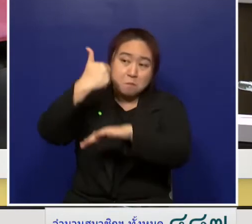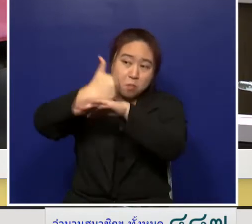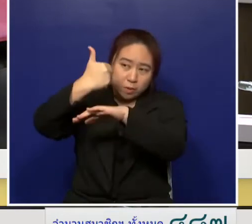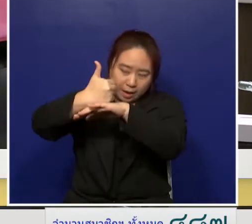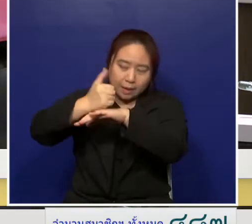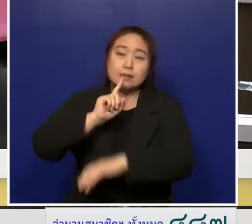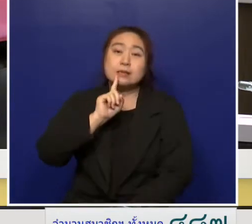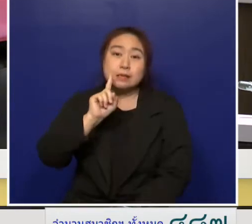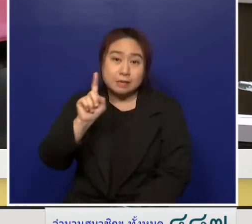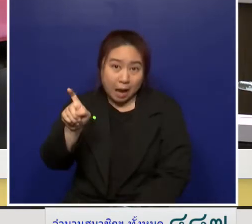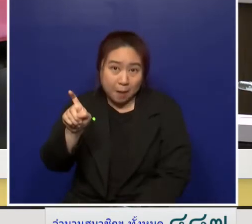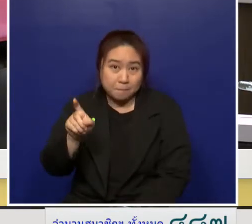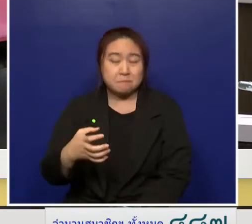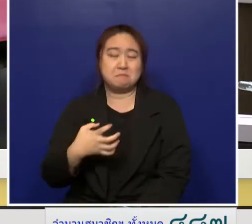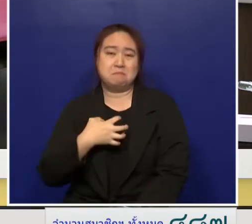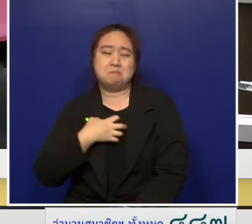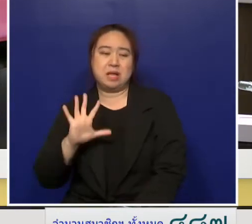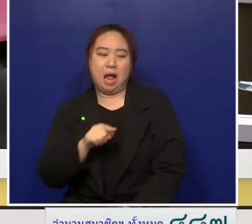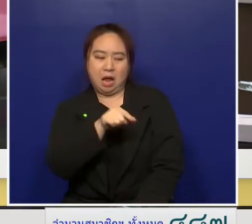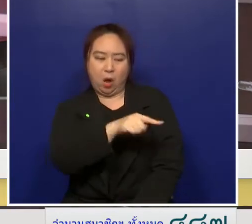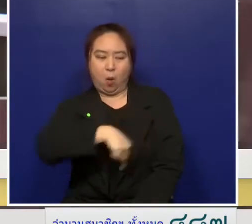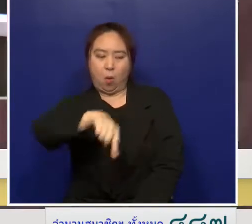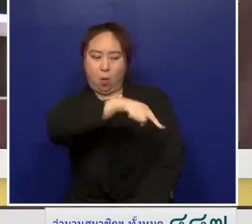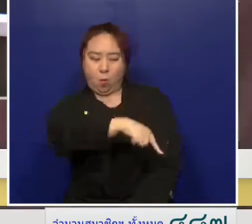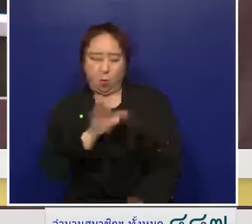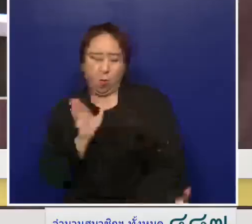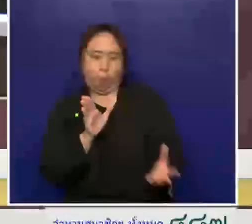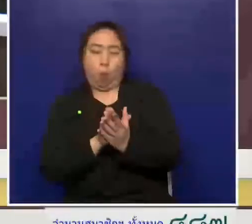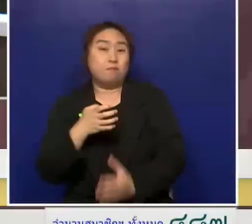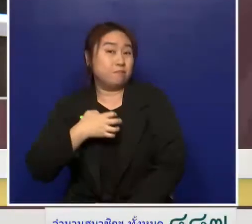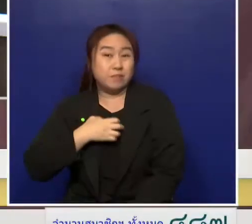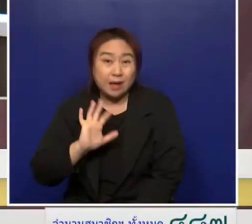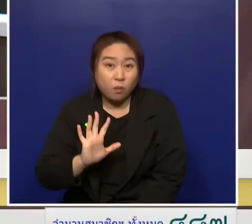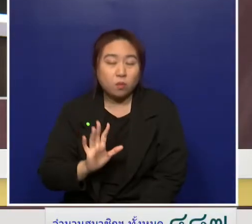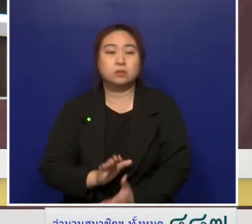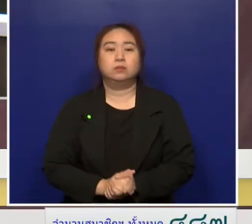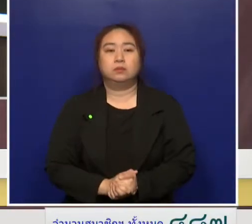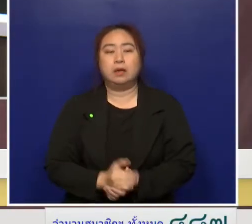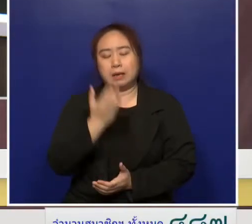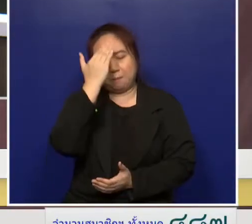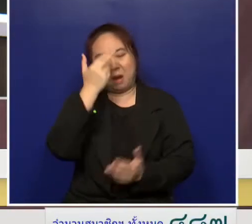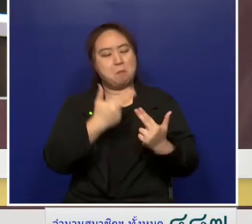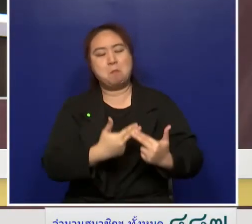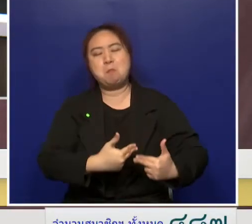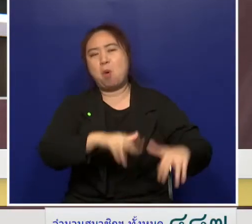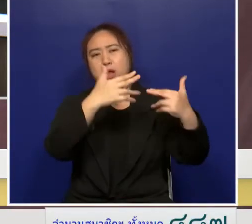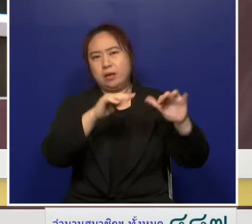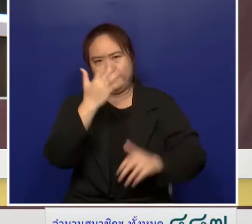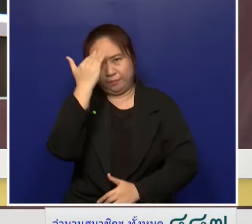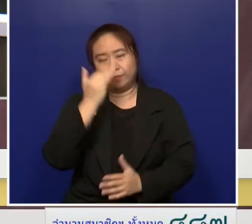อกครั้งหนึงว่าท่านไม่อยากอยู่กับคนเห่านี้เหรอถึงปล่อยให้เป็อย่างนี้